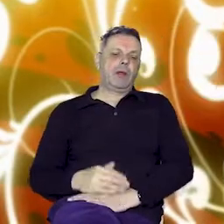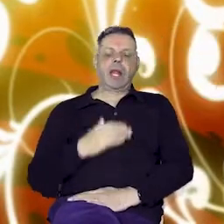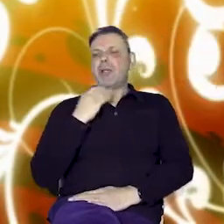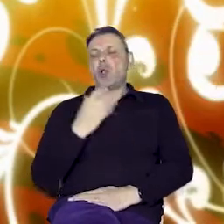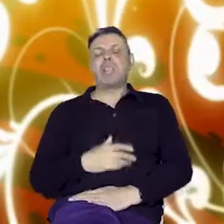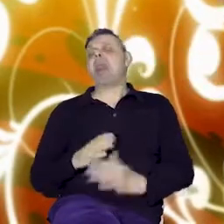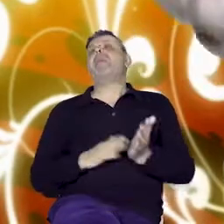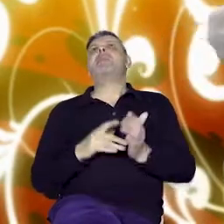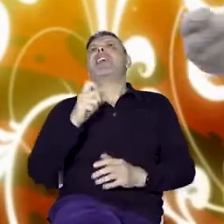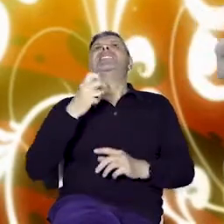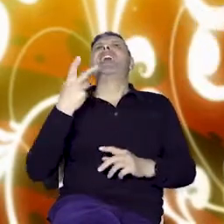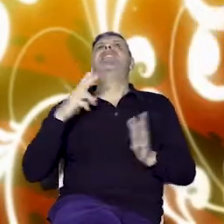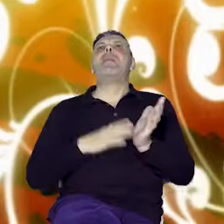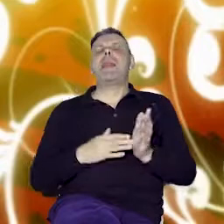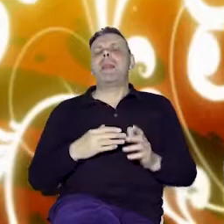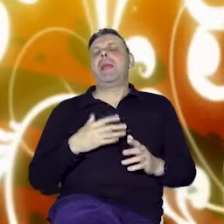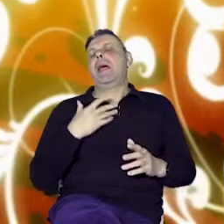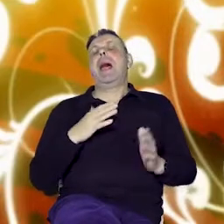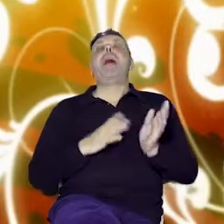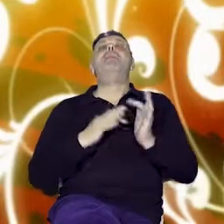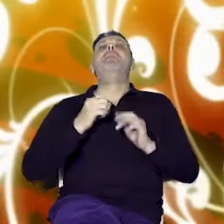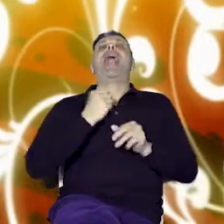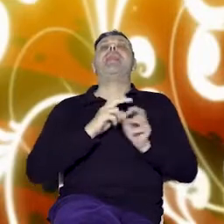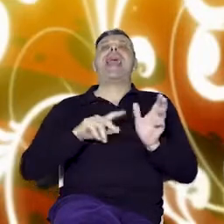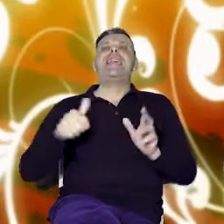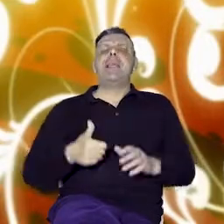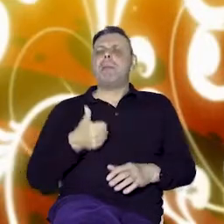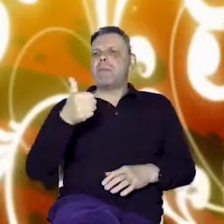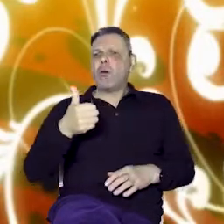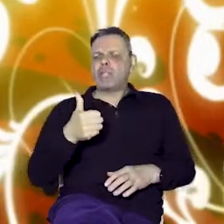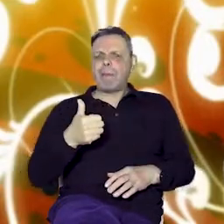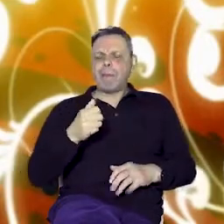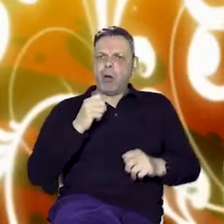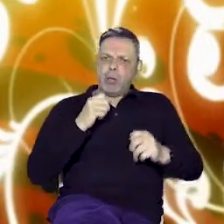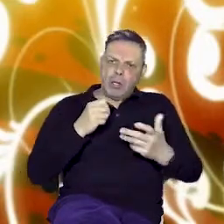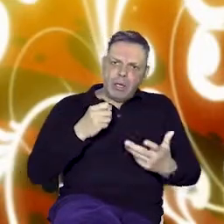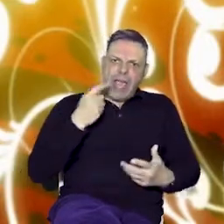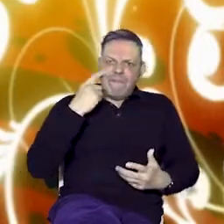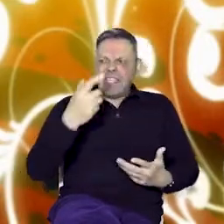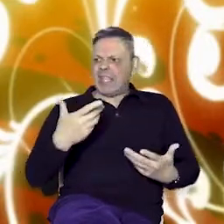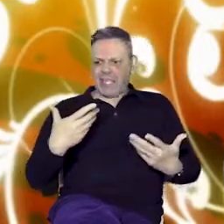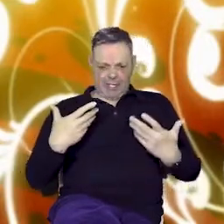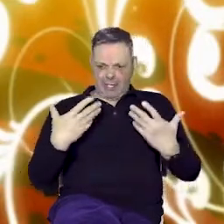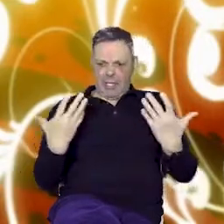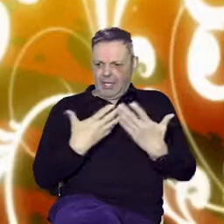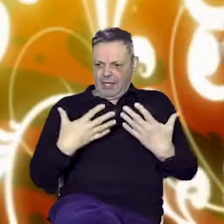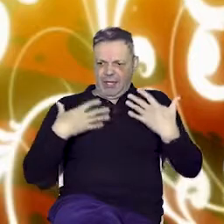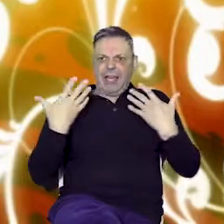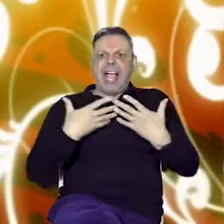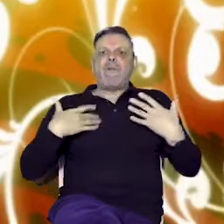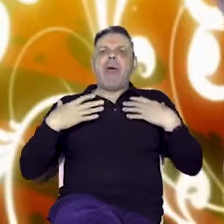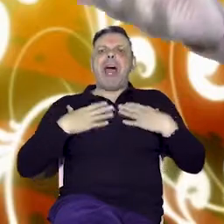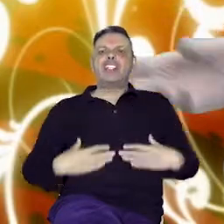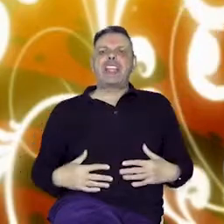ili magnezi ili nešto. Mi trebamo najprije napraviti status svog mineralnog sastava tijela. Ne može se